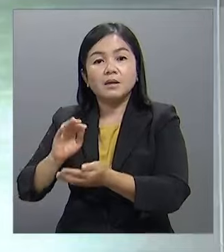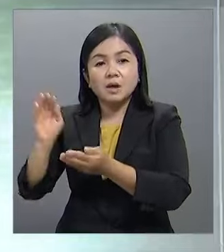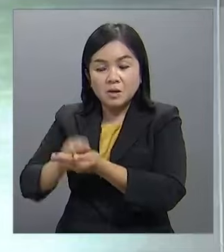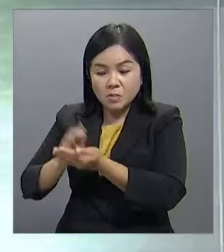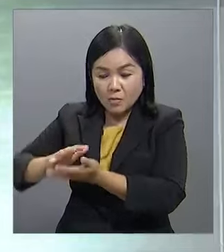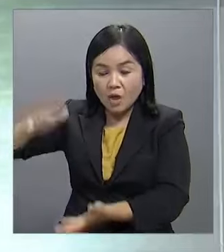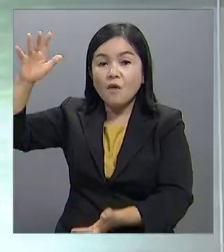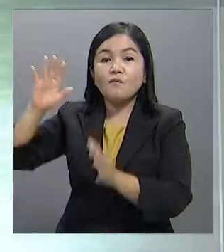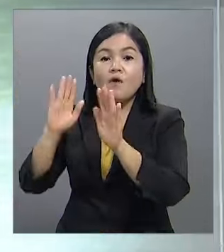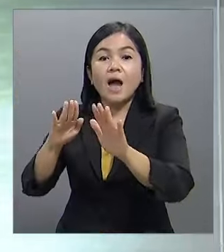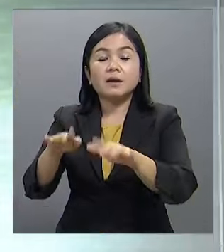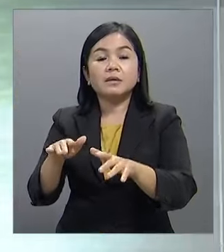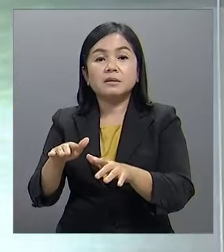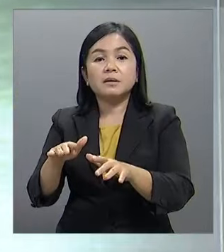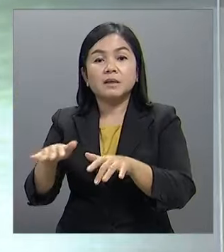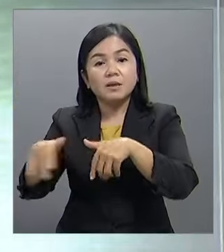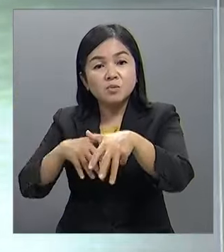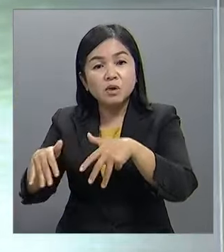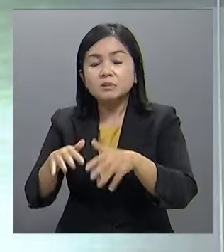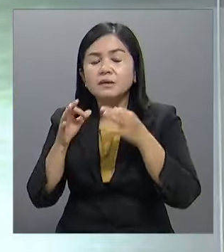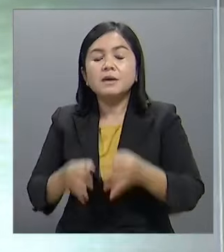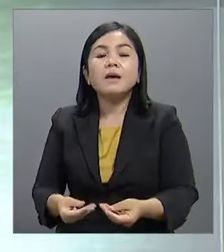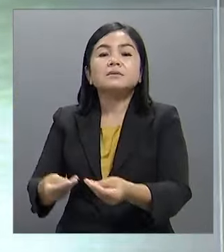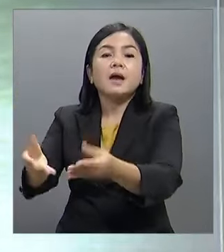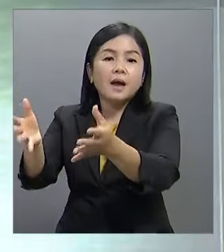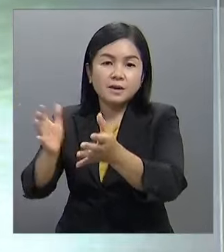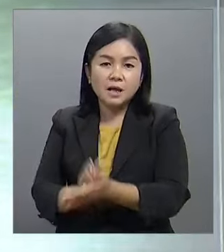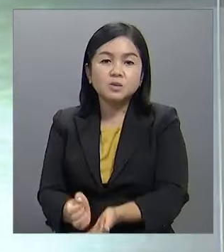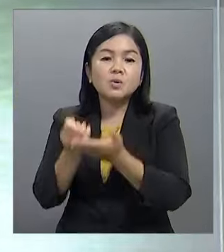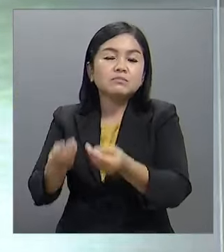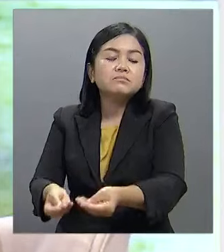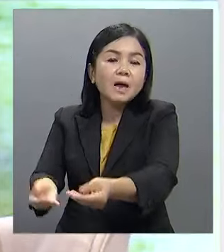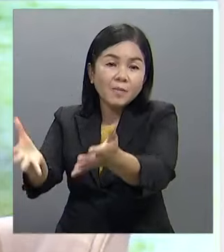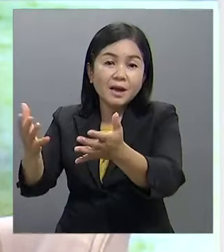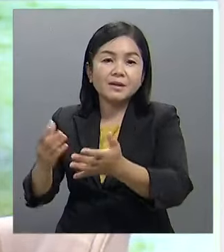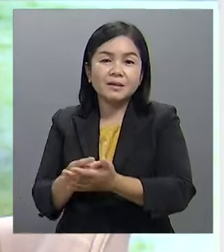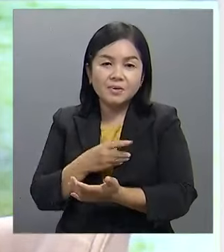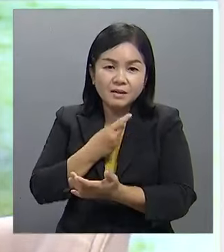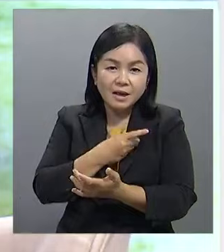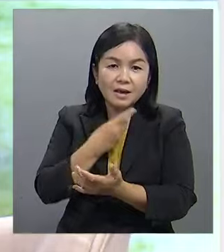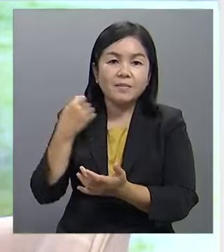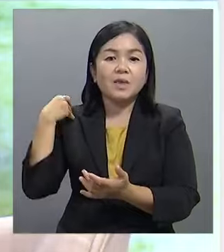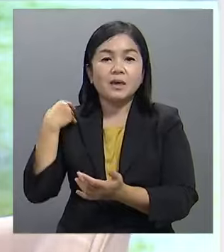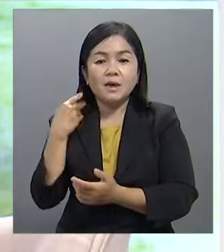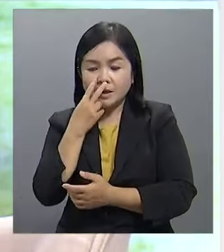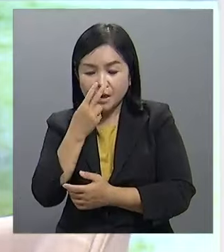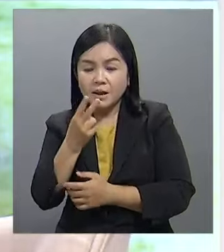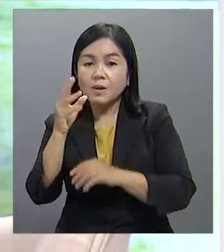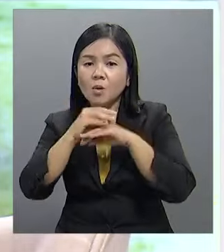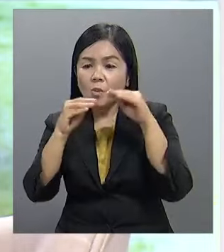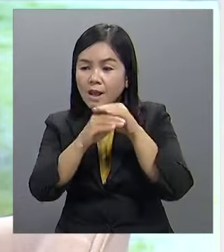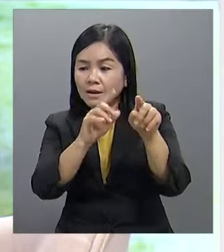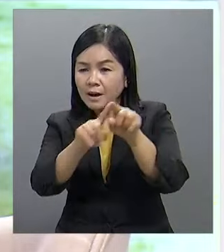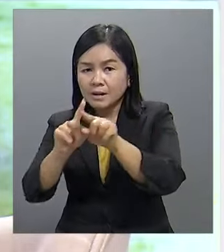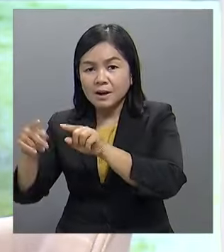าเล้ง บางทีก็ต้องแบบตัดใจให้เขาไปว่าคุณลุงคะรบกวนช่วยเอาไปหน่อยค่ะดีใจแอบเสียดายนิดๆ แอบเห็นในโครงการหลายๆพื้นที่นะให้ปุ๊บ